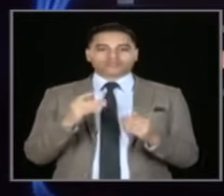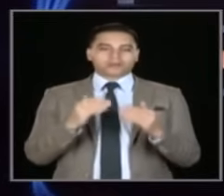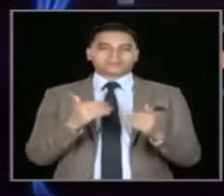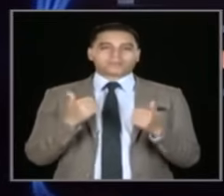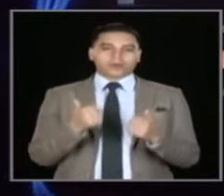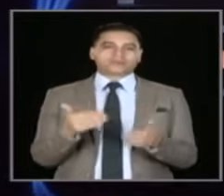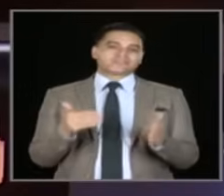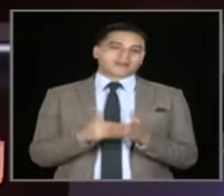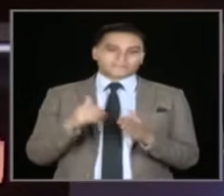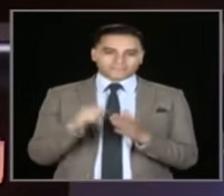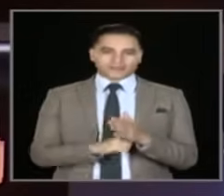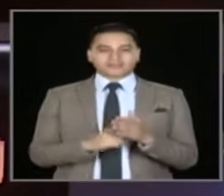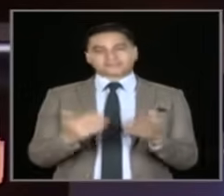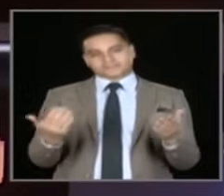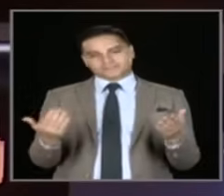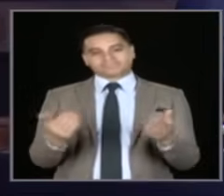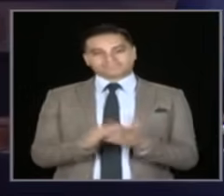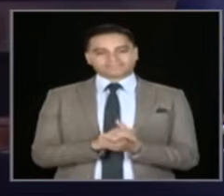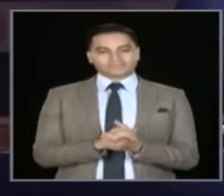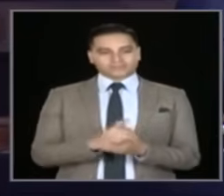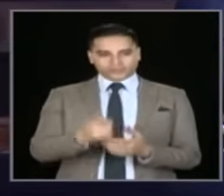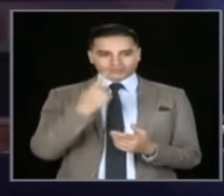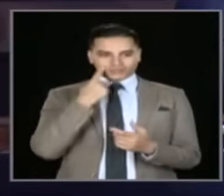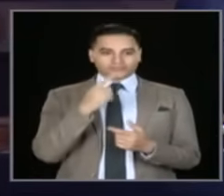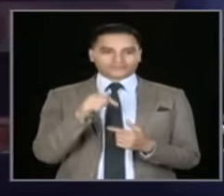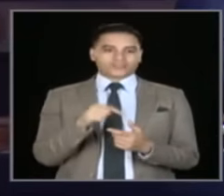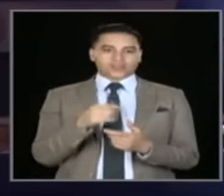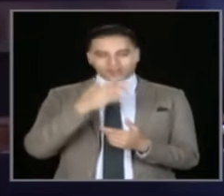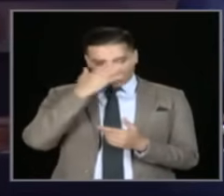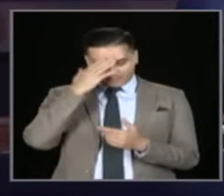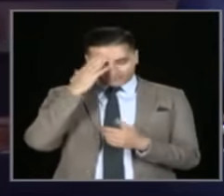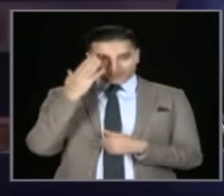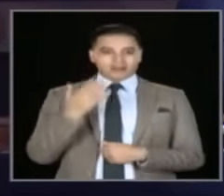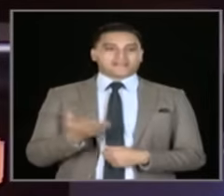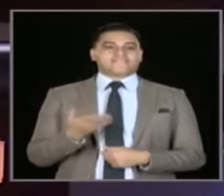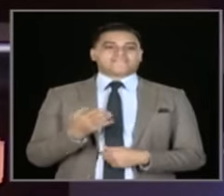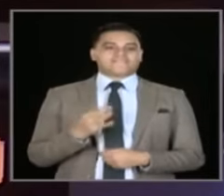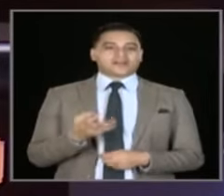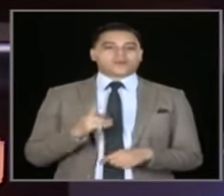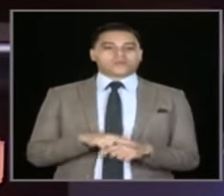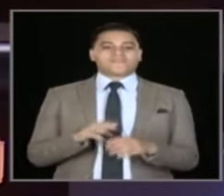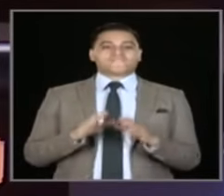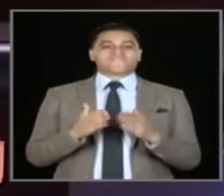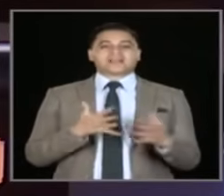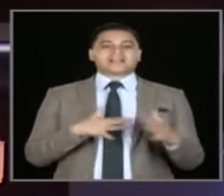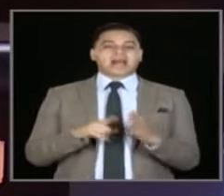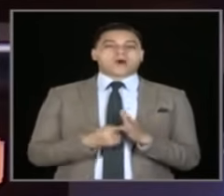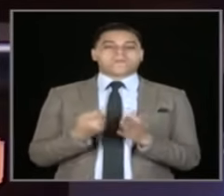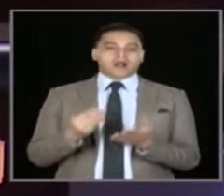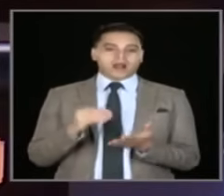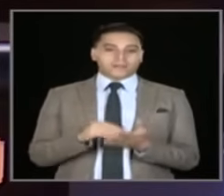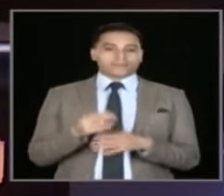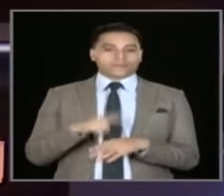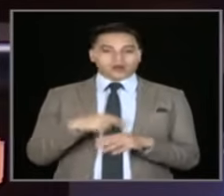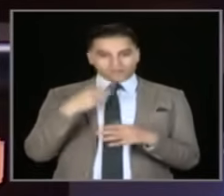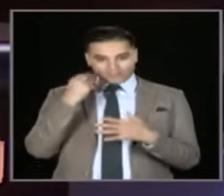او الماتشات المتساويه يعني، فما فيش فرق زي ما انت قلت، برضه في عامل الخبره فرق، في خبره بجانب ان الفريق كله اول مره يشاركوا، وانا يعني